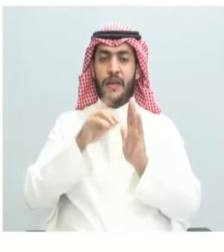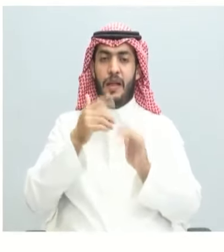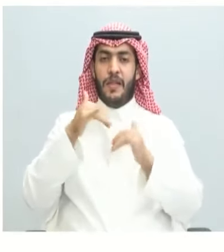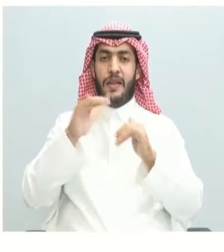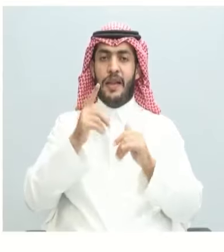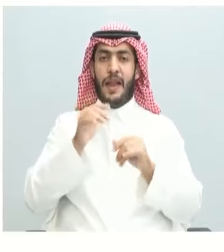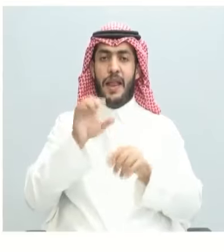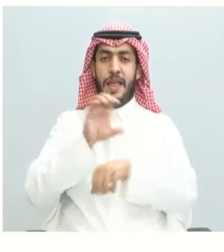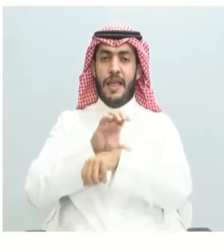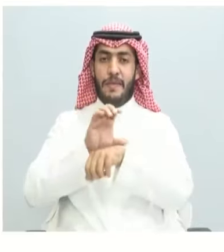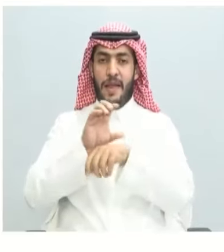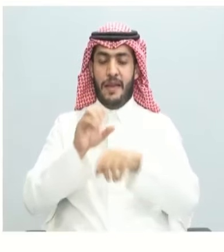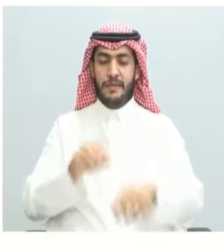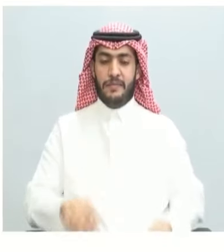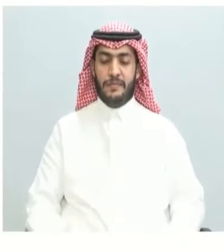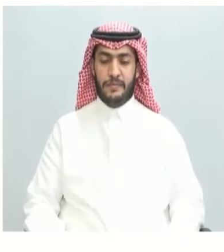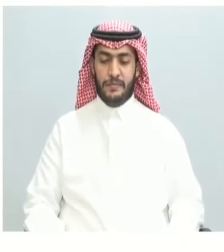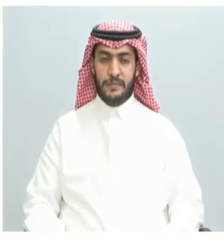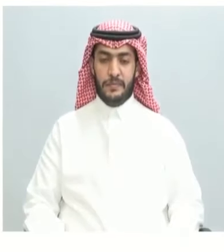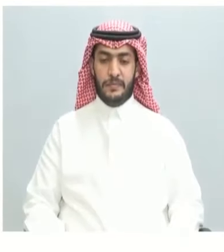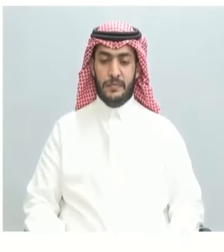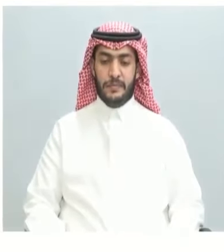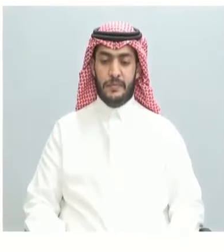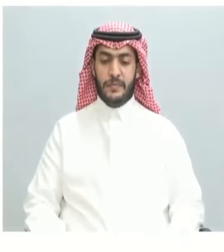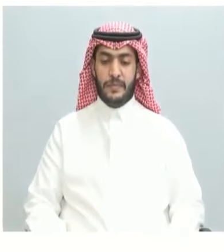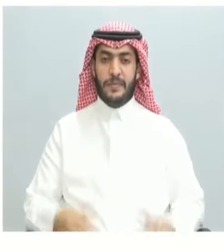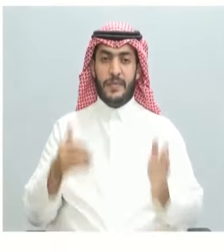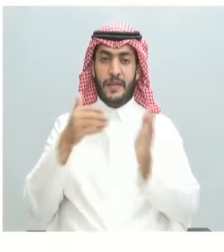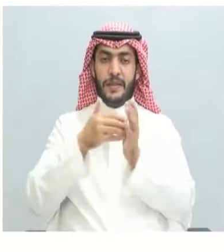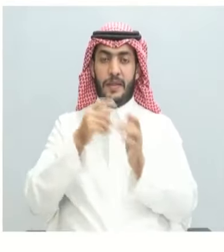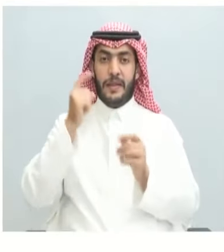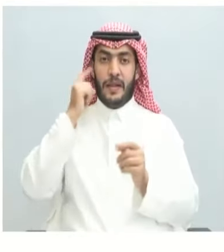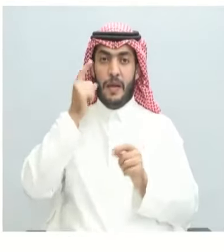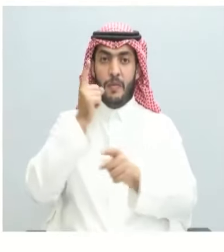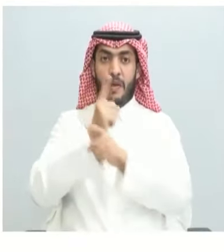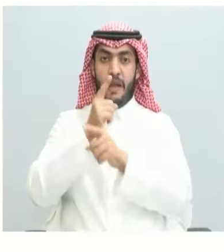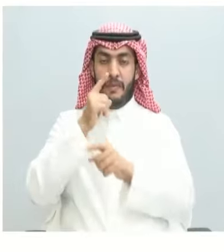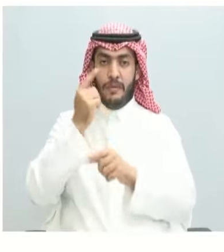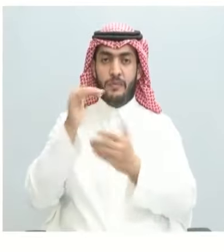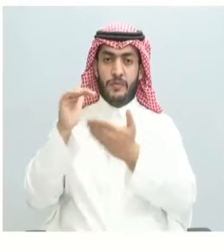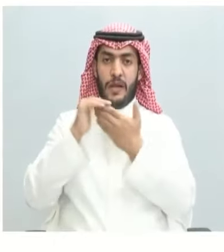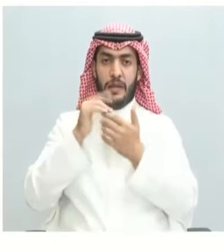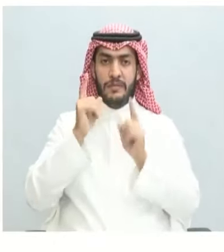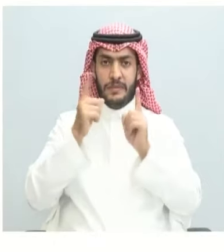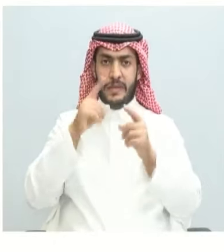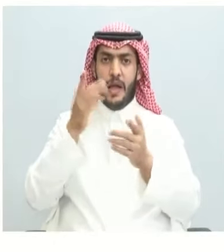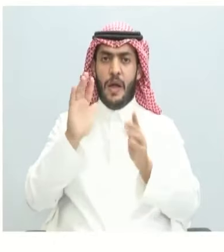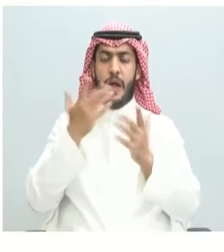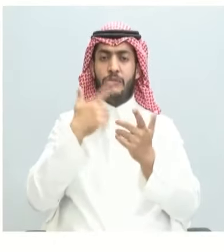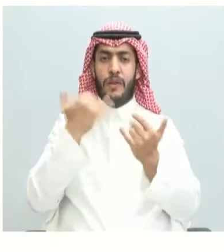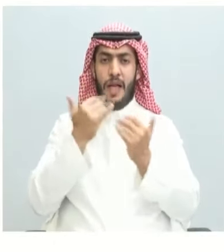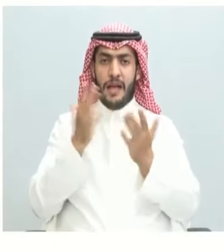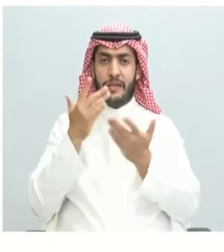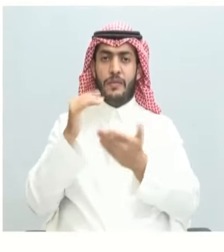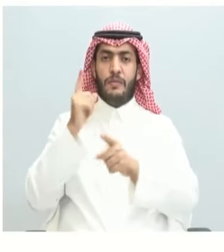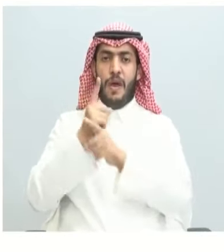طريق الايميل واخيرا طبعا تذكر ان تطلب من معلمك المساعده والتوجيه في اي وقت اذا كنت في